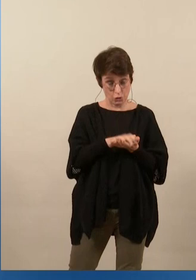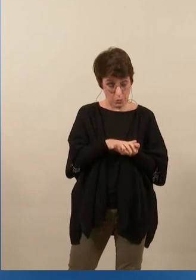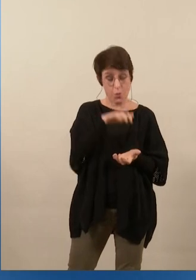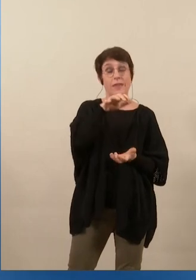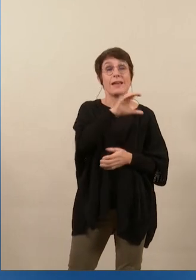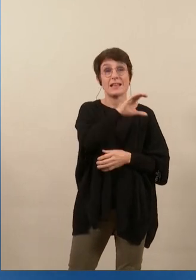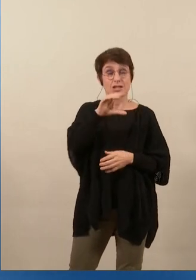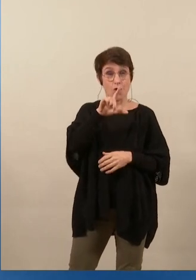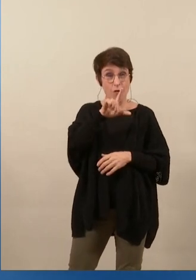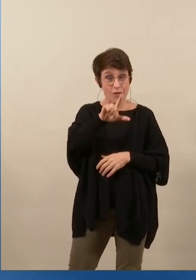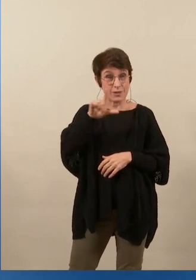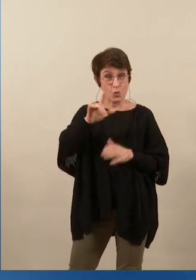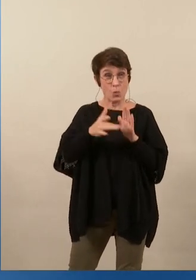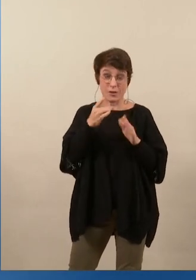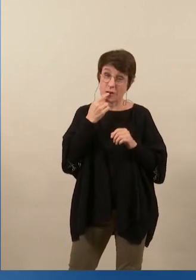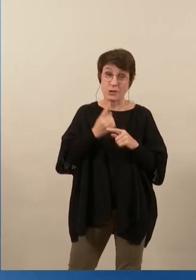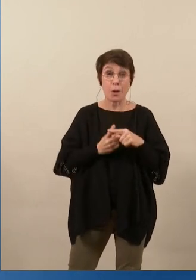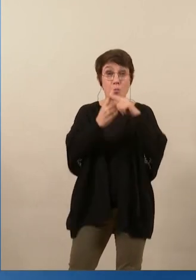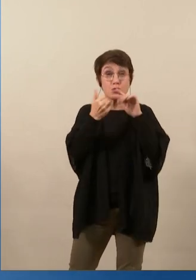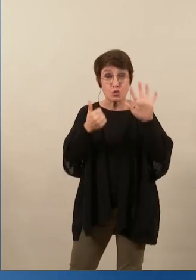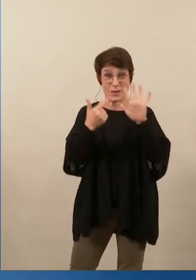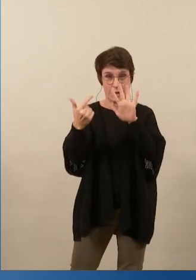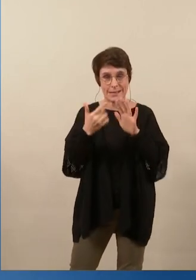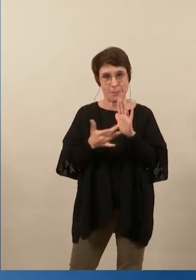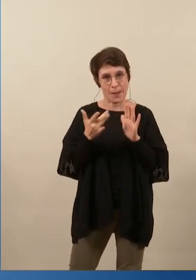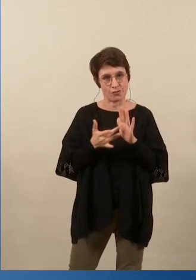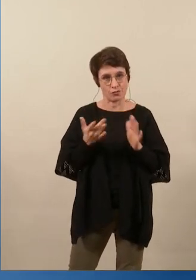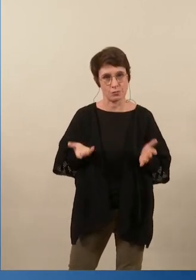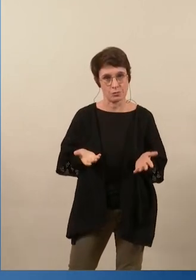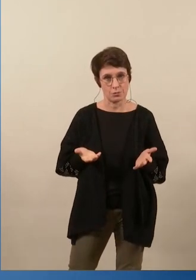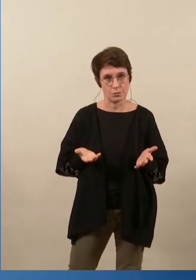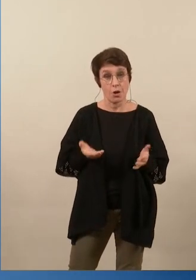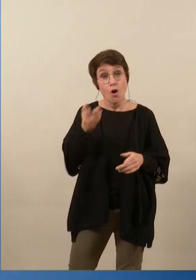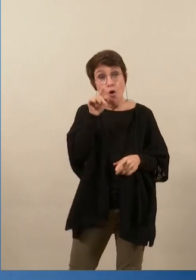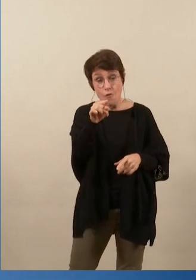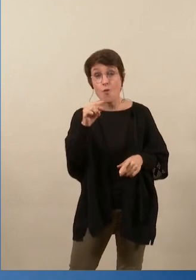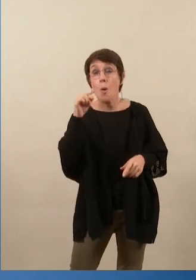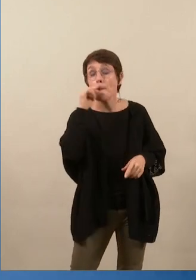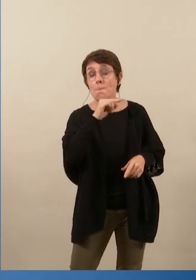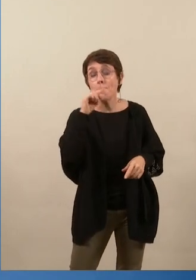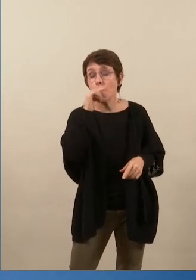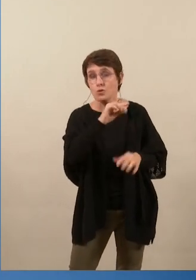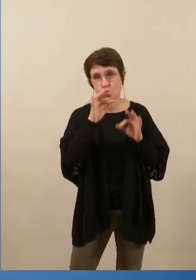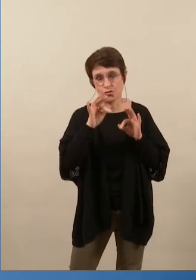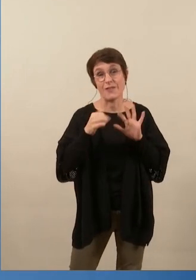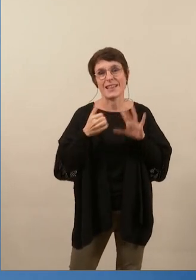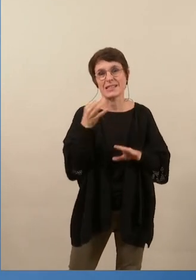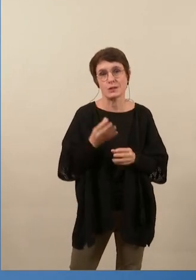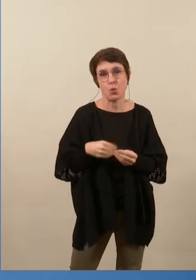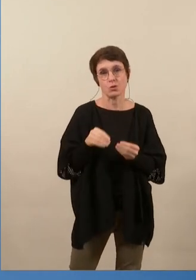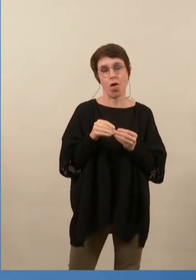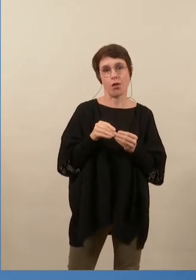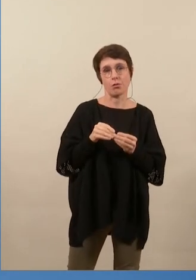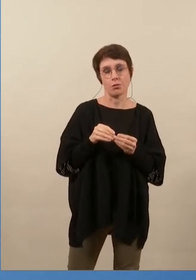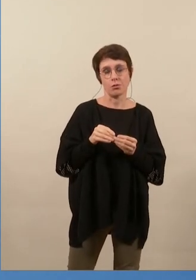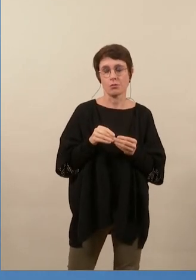67 pages supplémentaires je voudrais revenir sur votre mensonge de 6 % parce qu'il est révélateur de